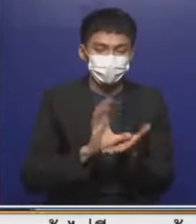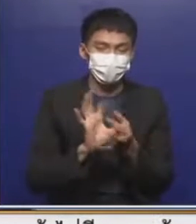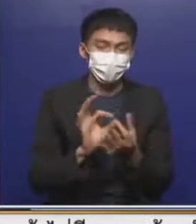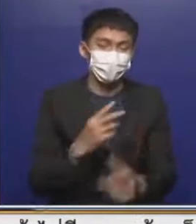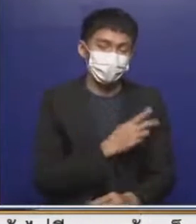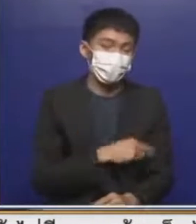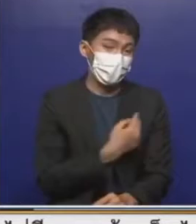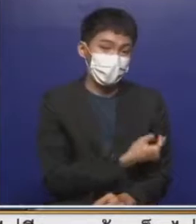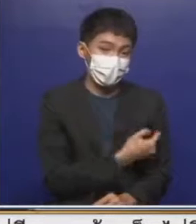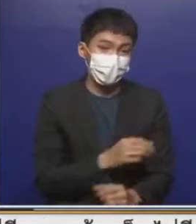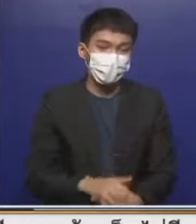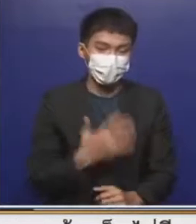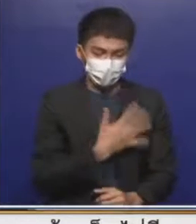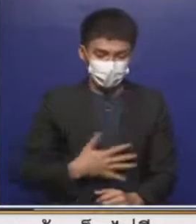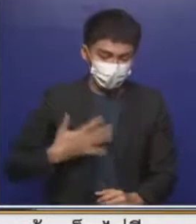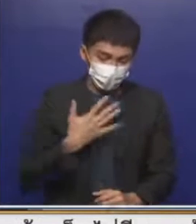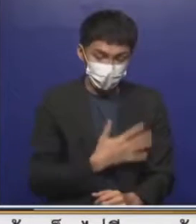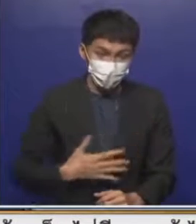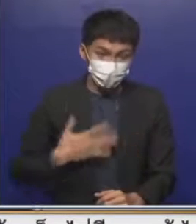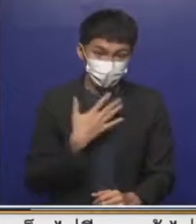วิตของประชาชนโยตรกบ้าง